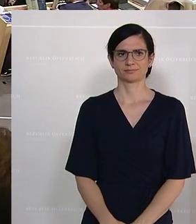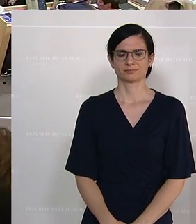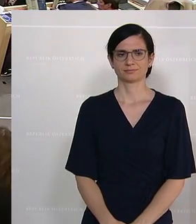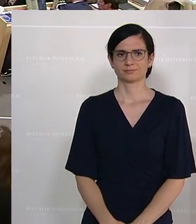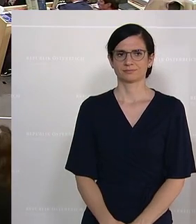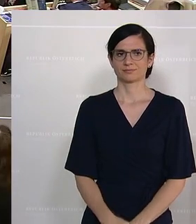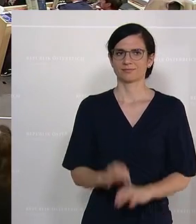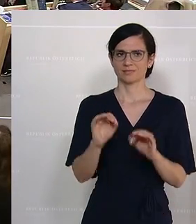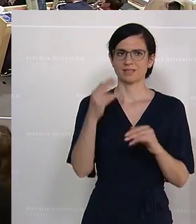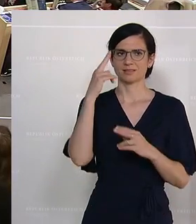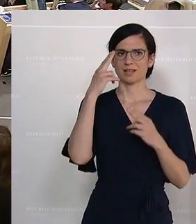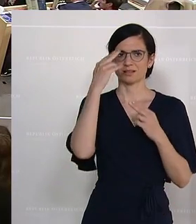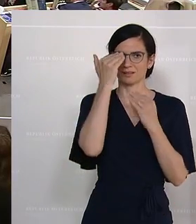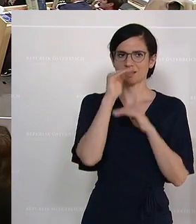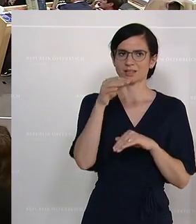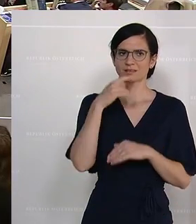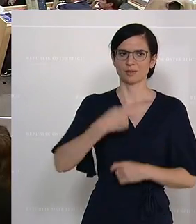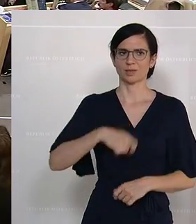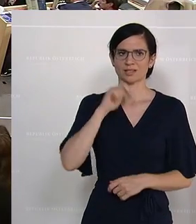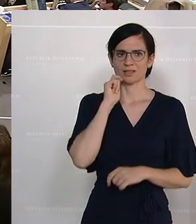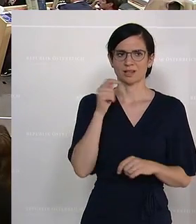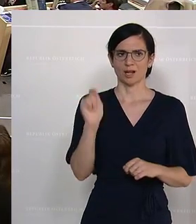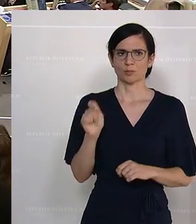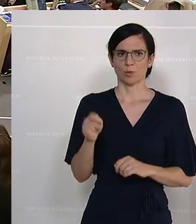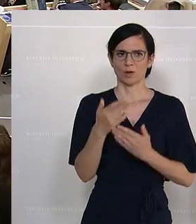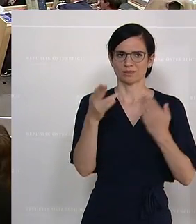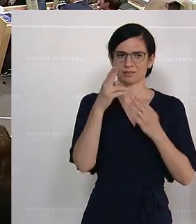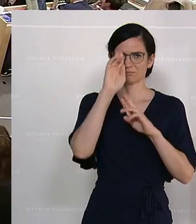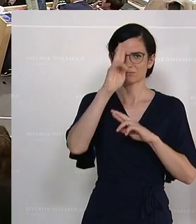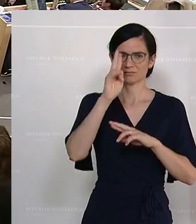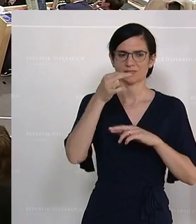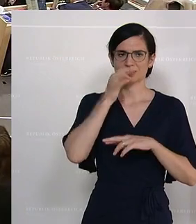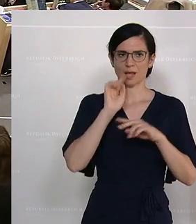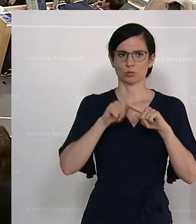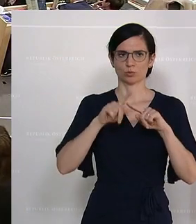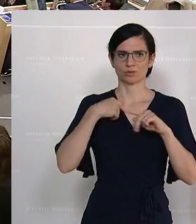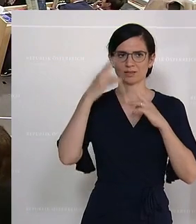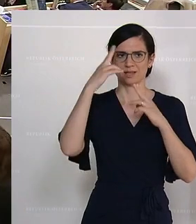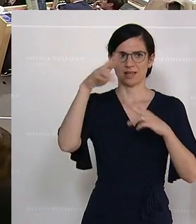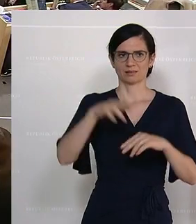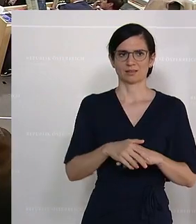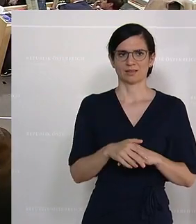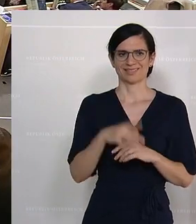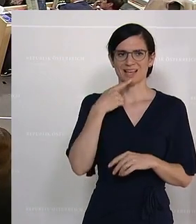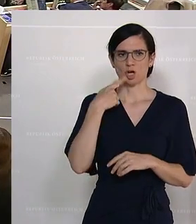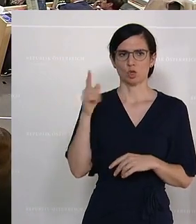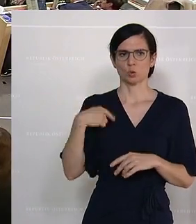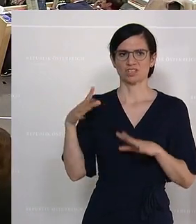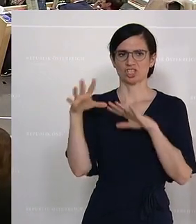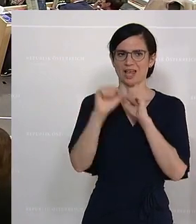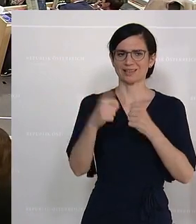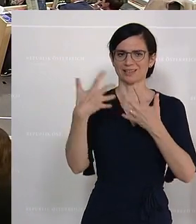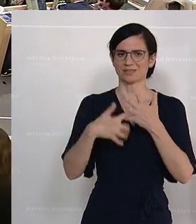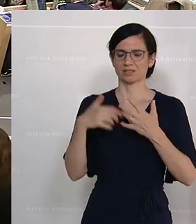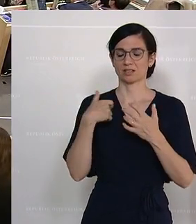der sp angeforderte gesundheitsminister hat in einer pressekonferenz wie erwartet die abschaffung der impfpflicht verkündet am board ist